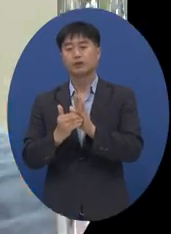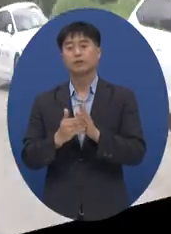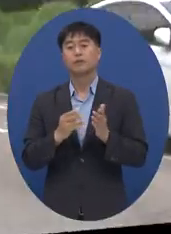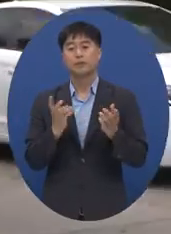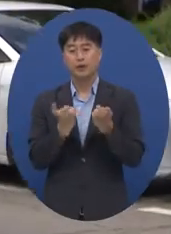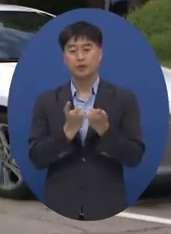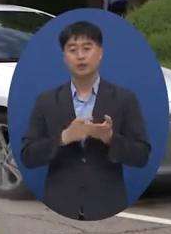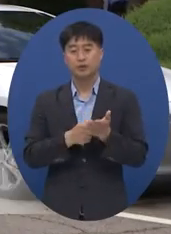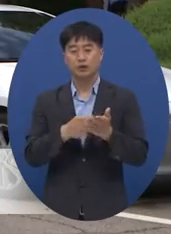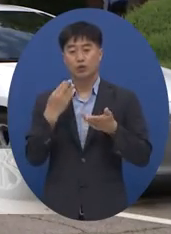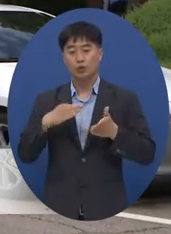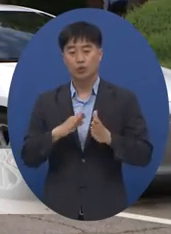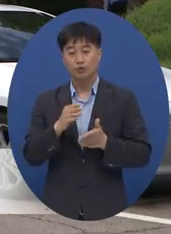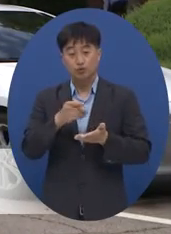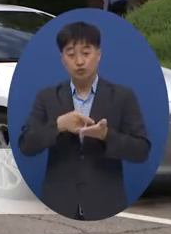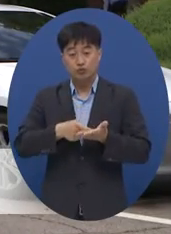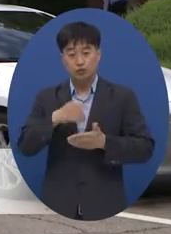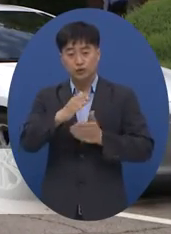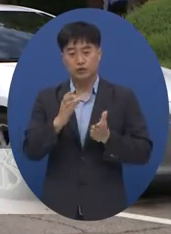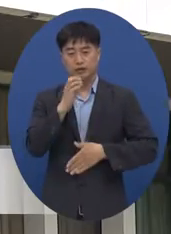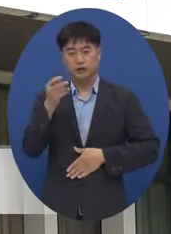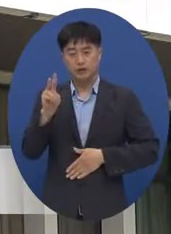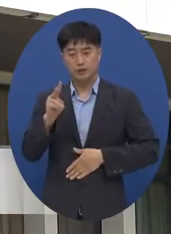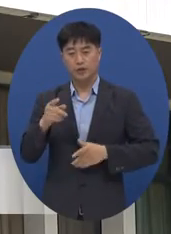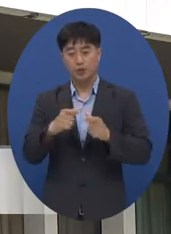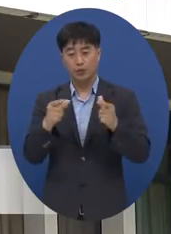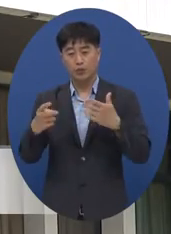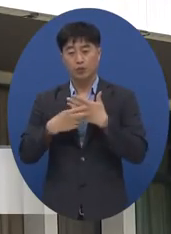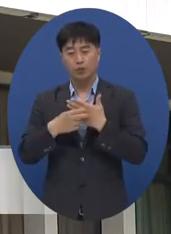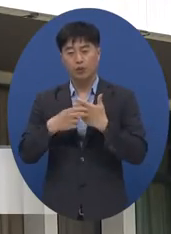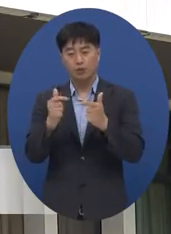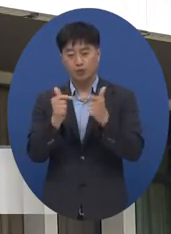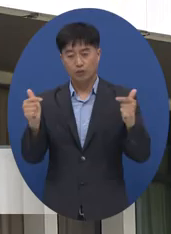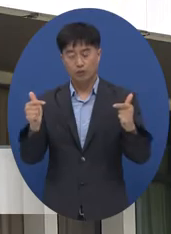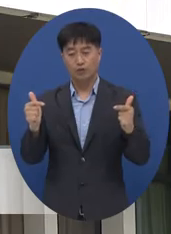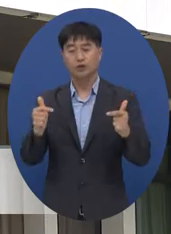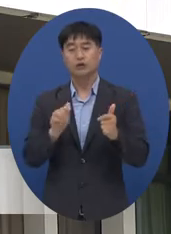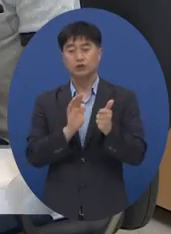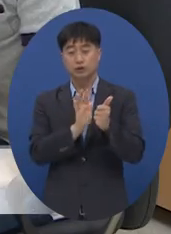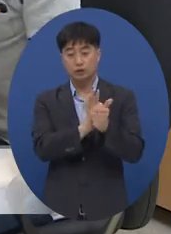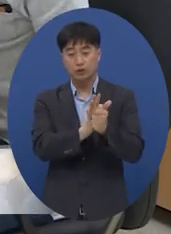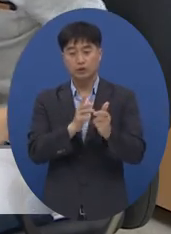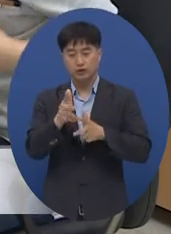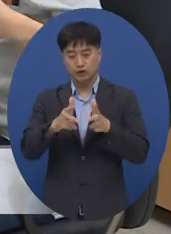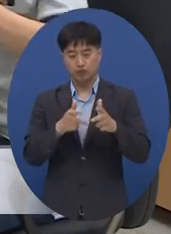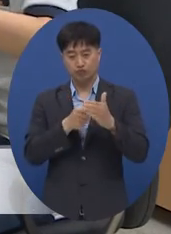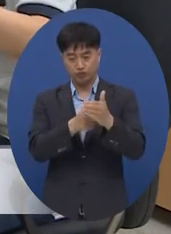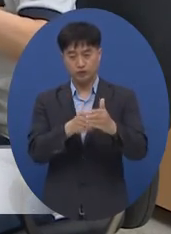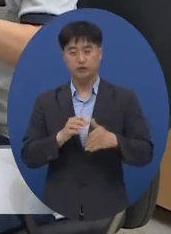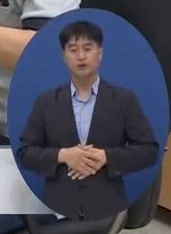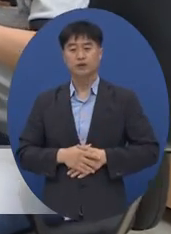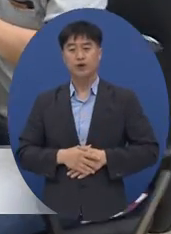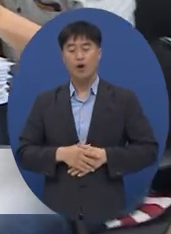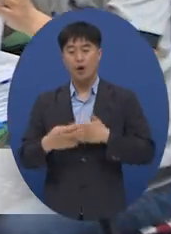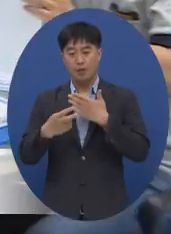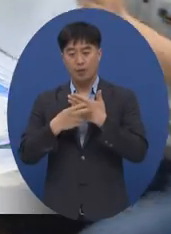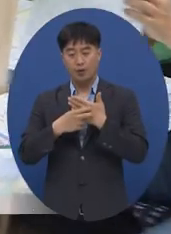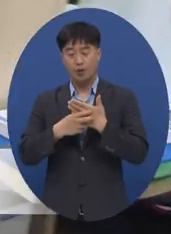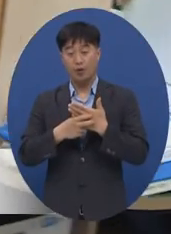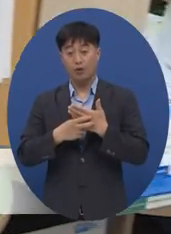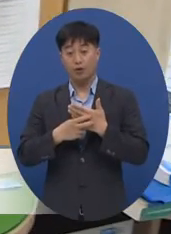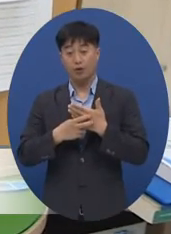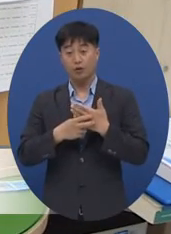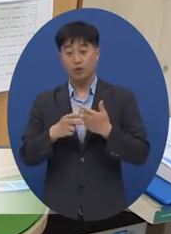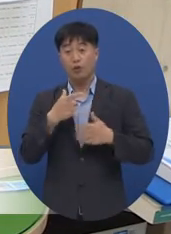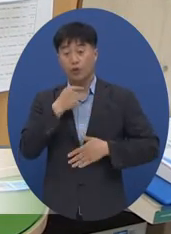제시됐습니다. 경기도는 이 수술실 CCTV가 민간 병원으로 확대될 수 있게 지원 사업을 펼칩니다. 병원급